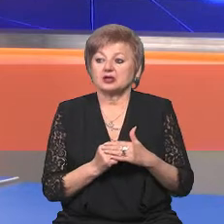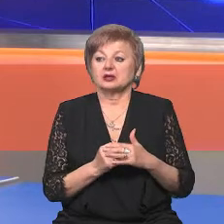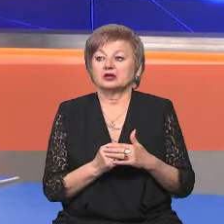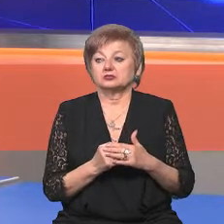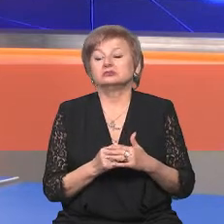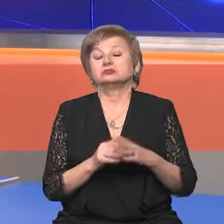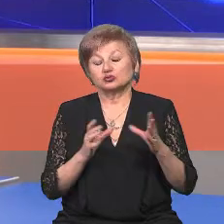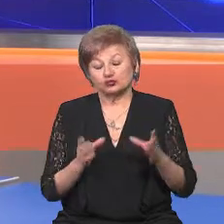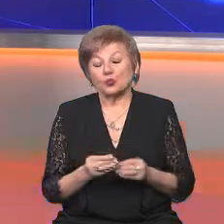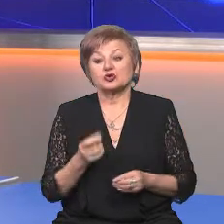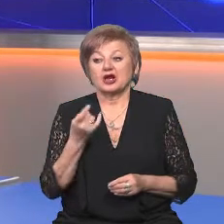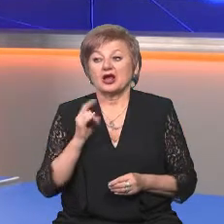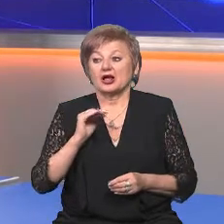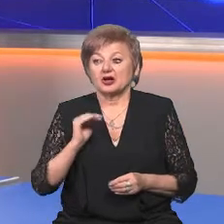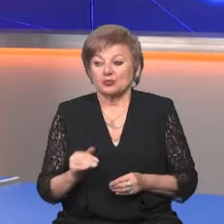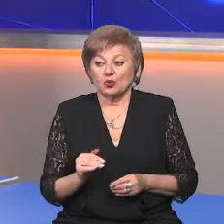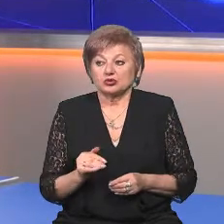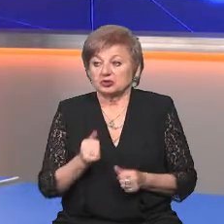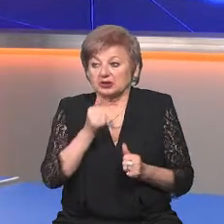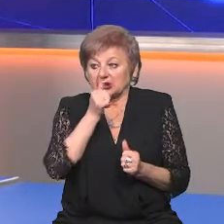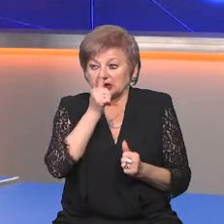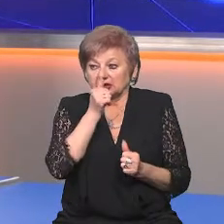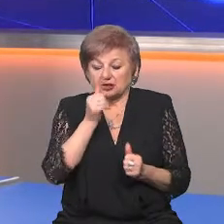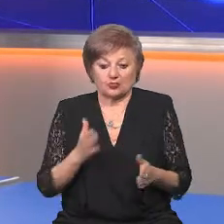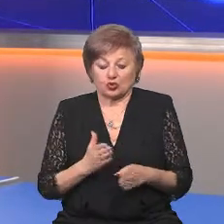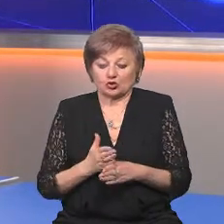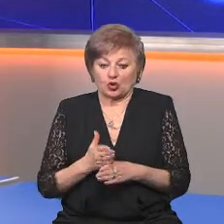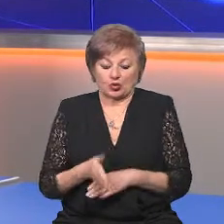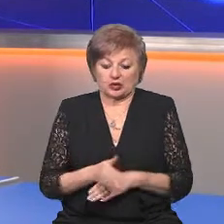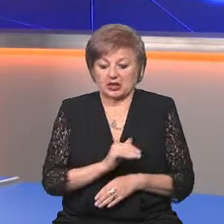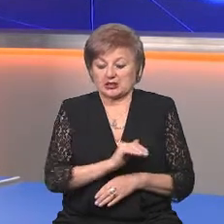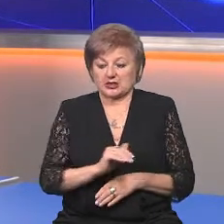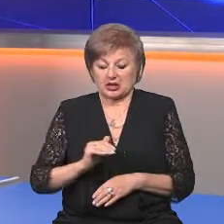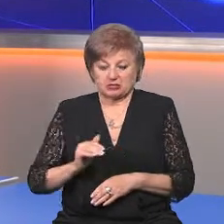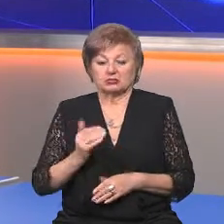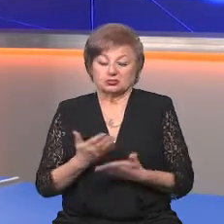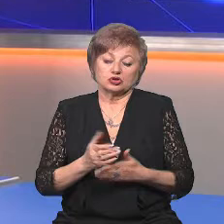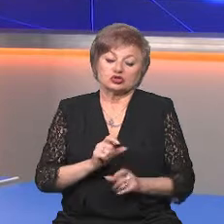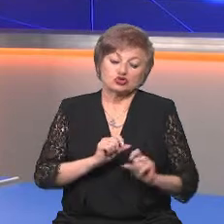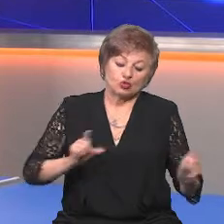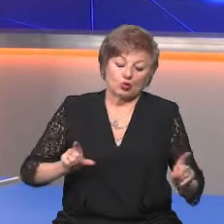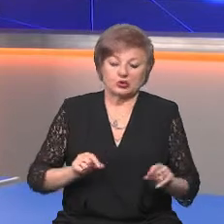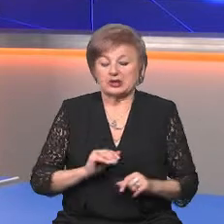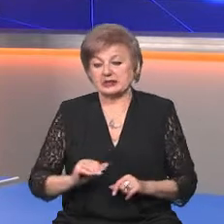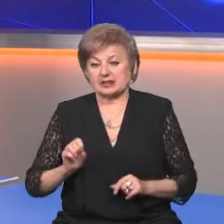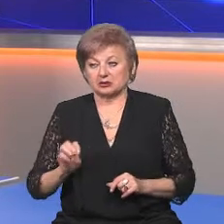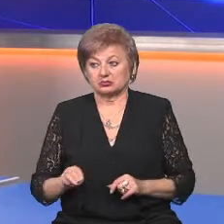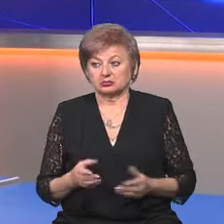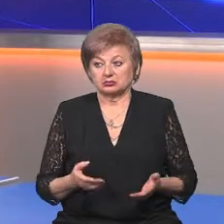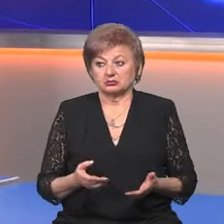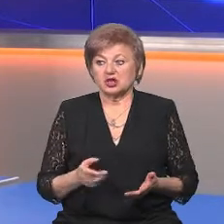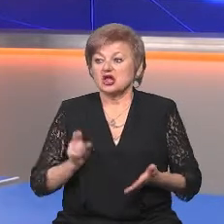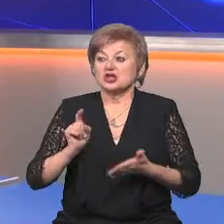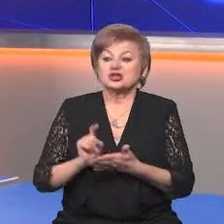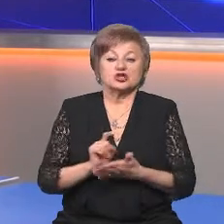в принципі, дитина взагалі не могла відвідувати дитячий цей заклад, ту школу. Не